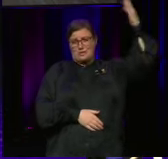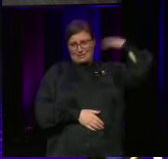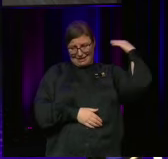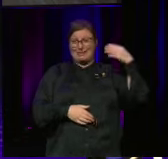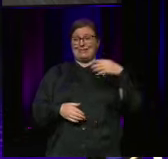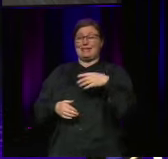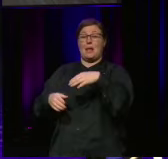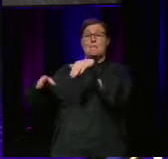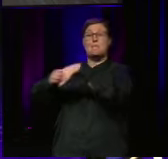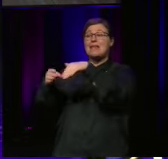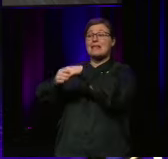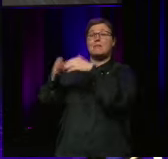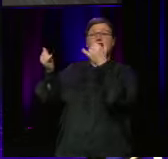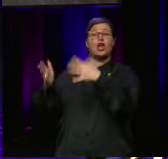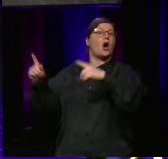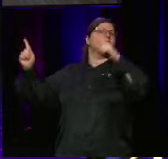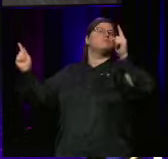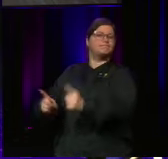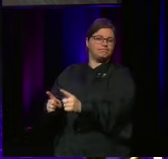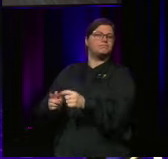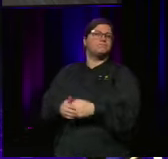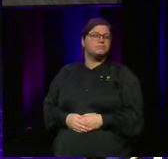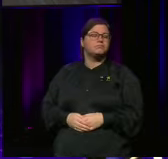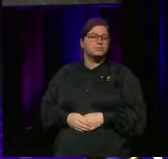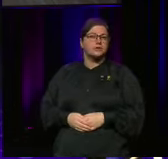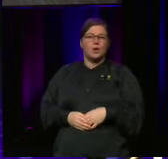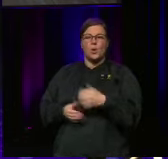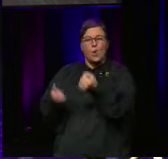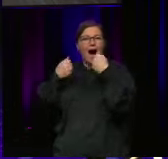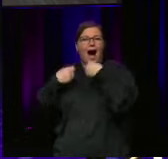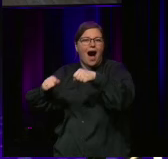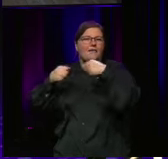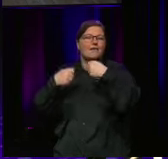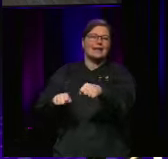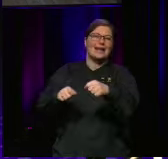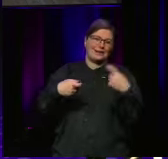är mycket, mycket lägre. Och aktiviteterna